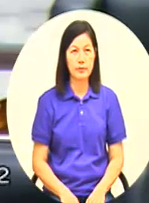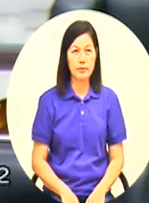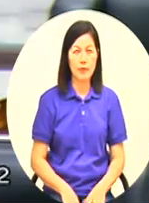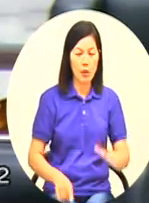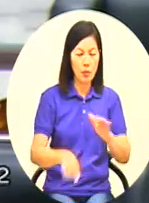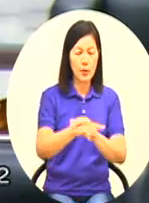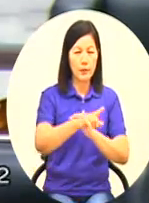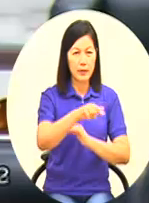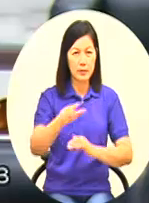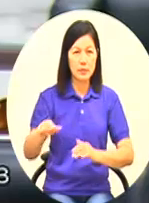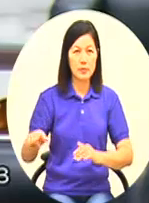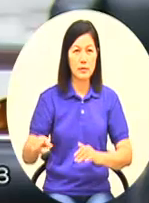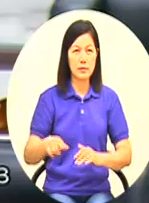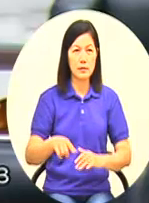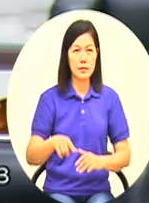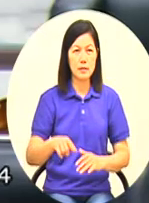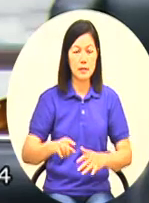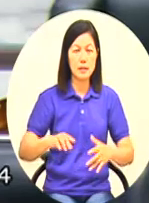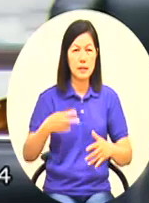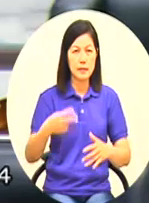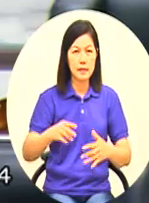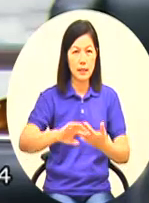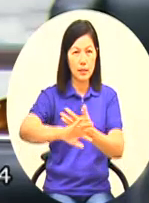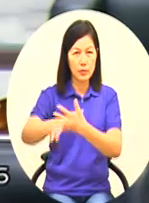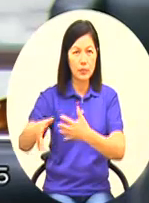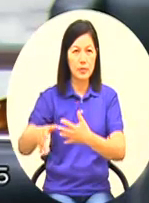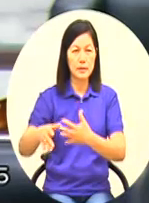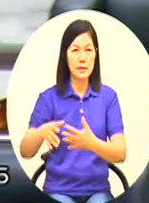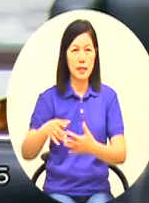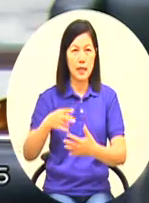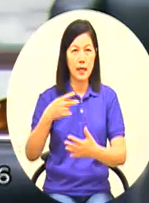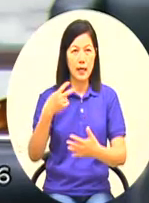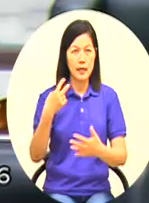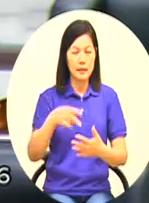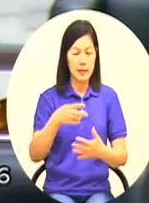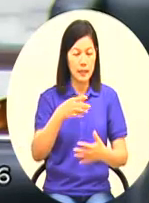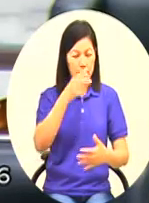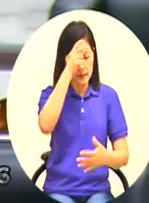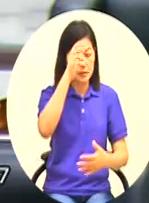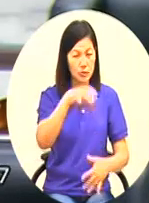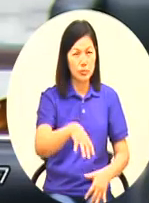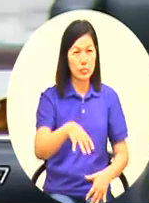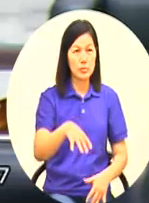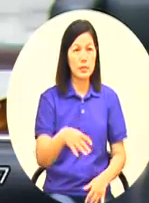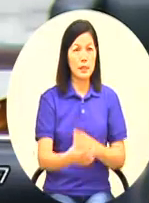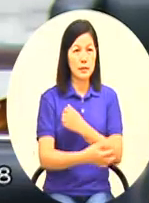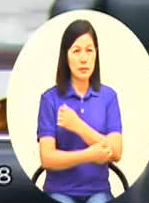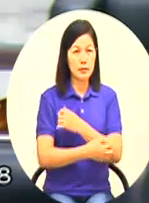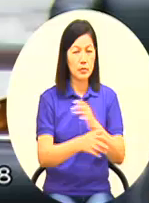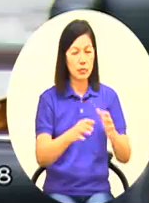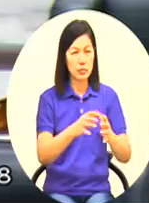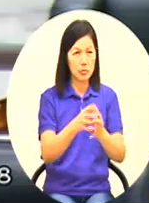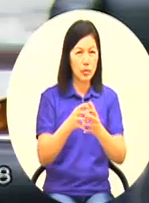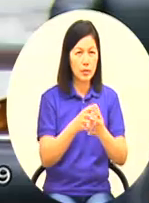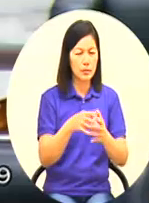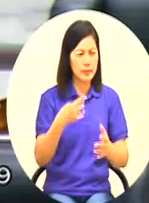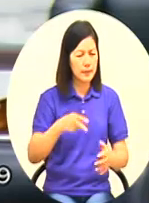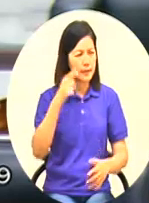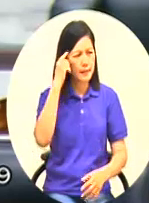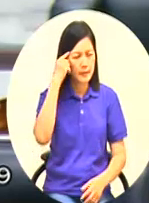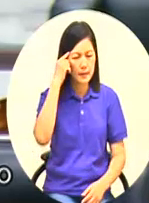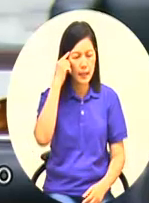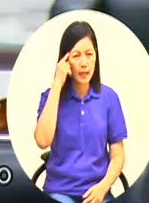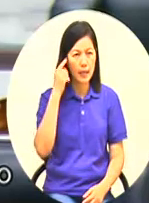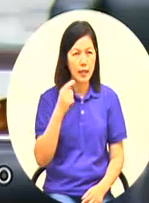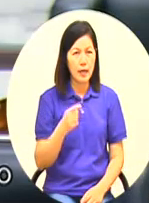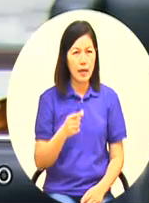他国家，所以希望特别我们警察局团队啊，要再思考哦。如何运